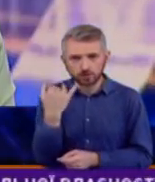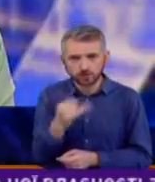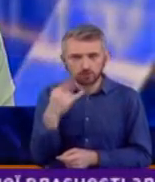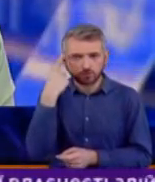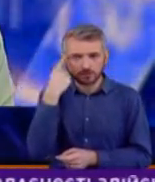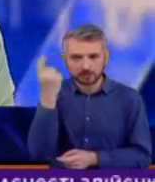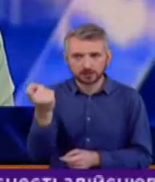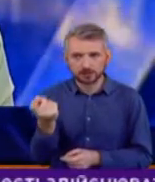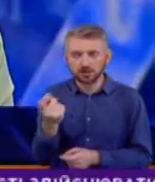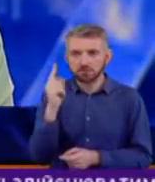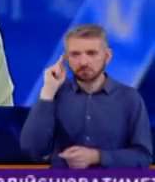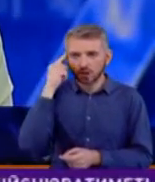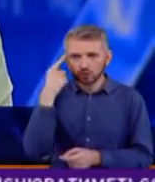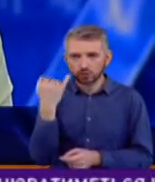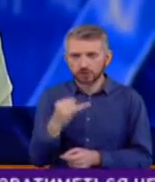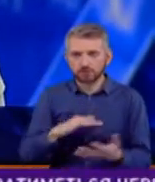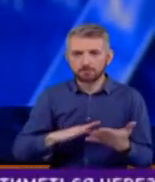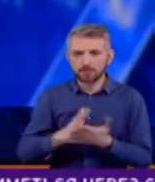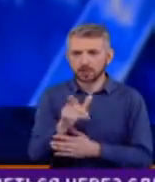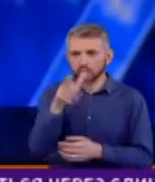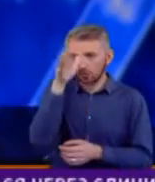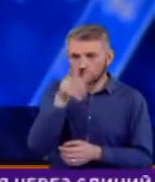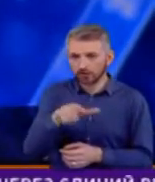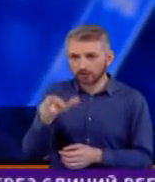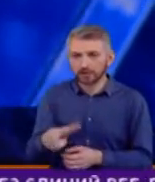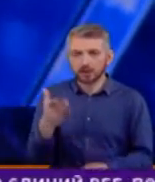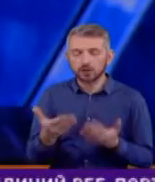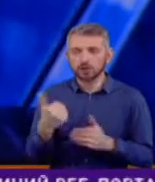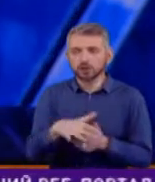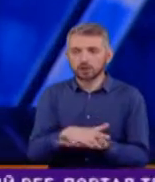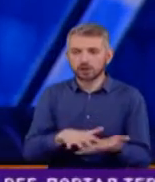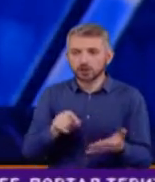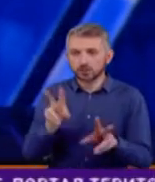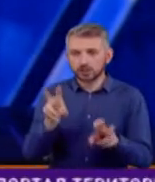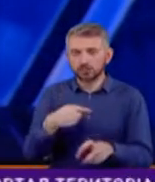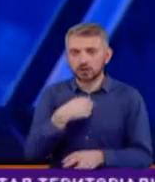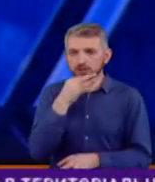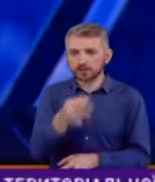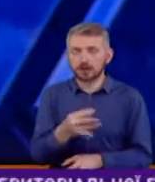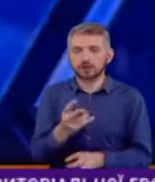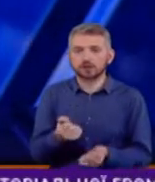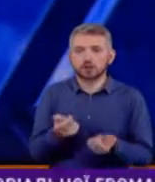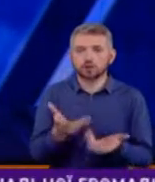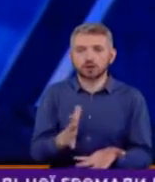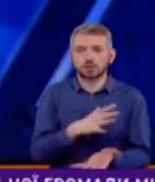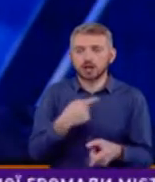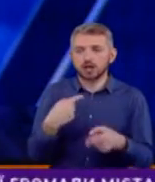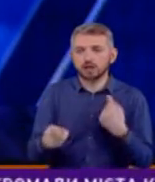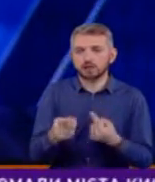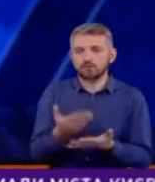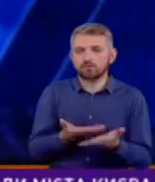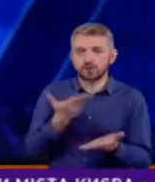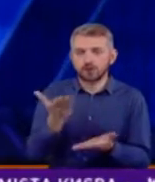посылы, продуманные политологами. Я бы, если уже продолжать эту тему, я бы сказала, насколько была разница в